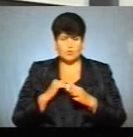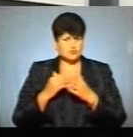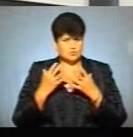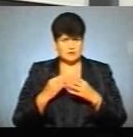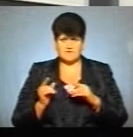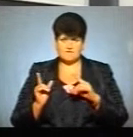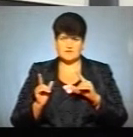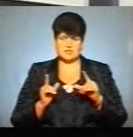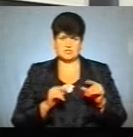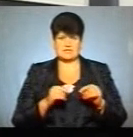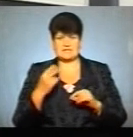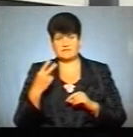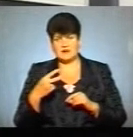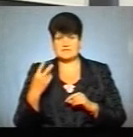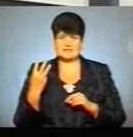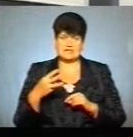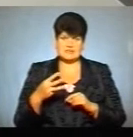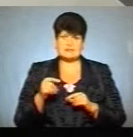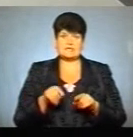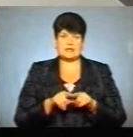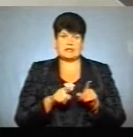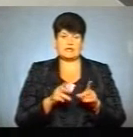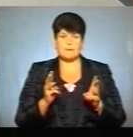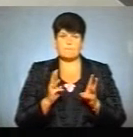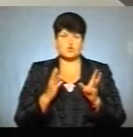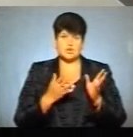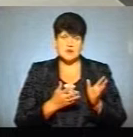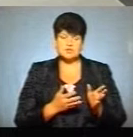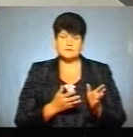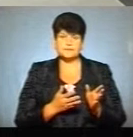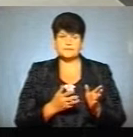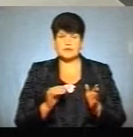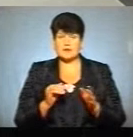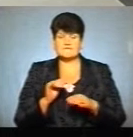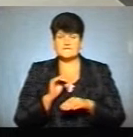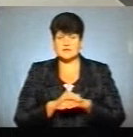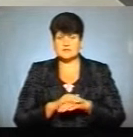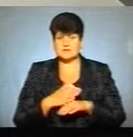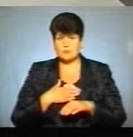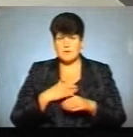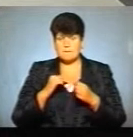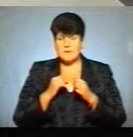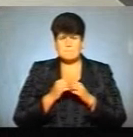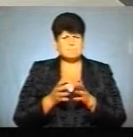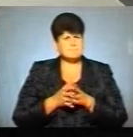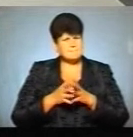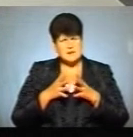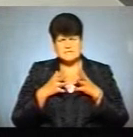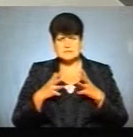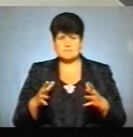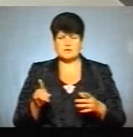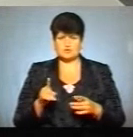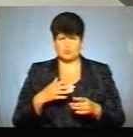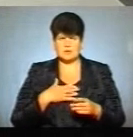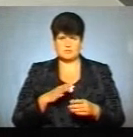виїжджають на 20-30 таких пожеж. І так фактично, за моєї пам'яті, максимально, що ми мали в